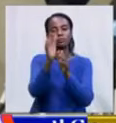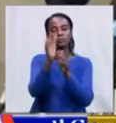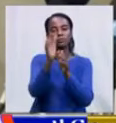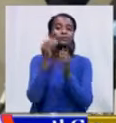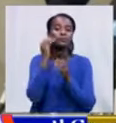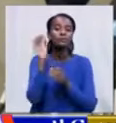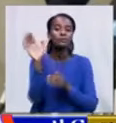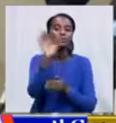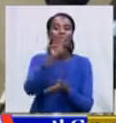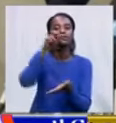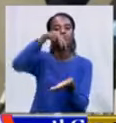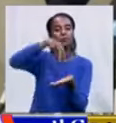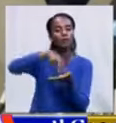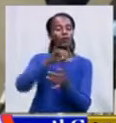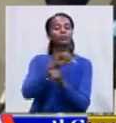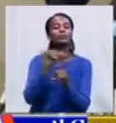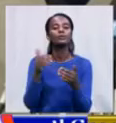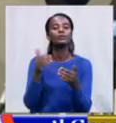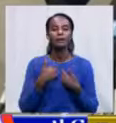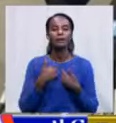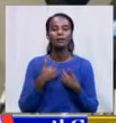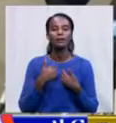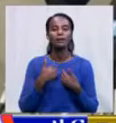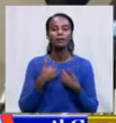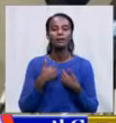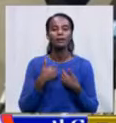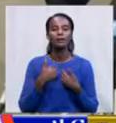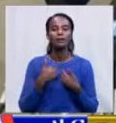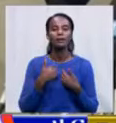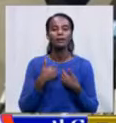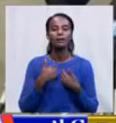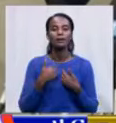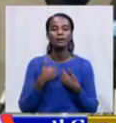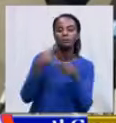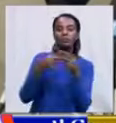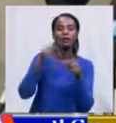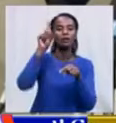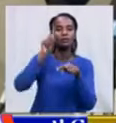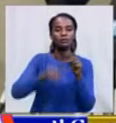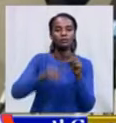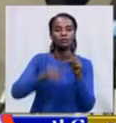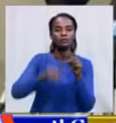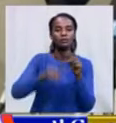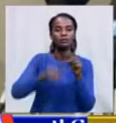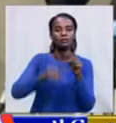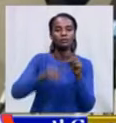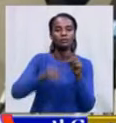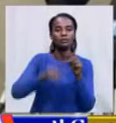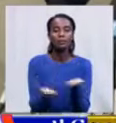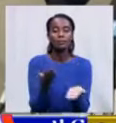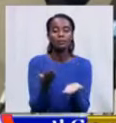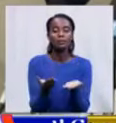በየቤቱ መጾም እንዳለበት ነው መስጊድ ይሄድ ያለው ቢያሰደው አይችልም ምናልባት